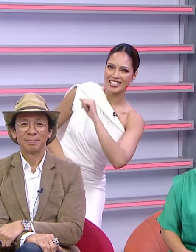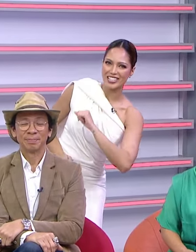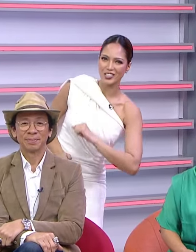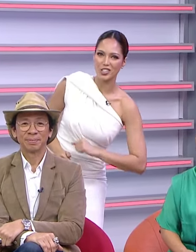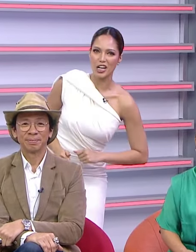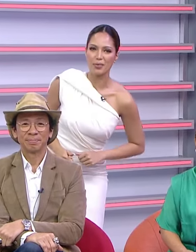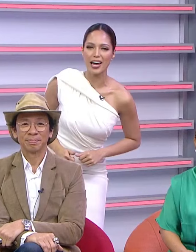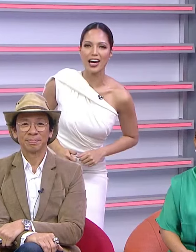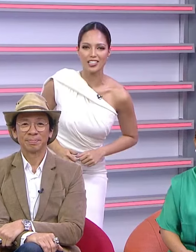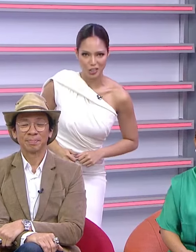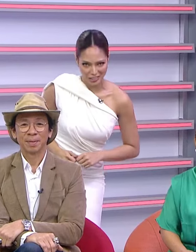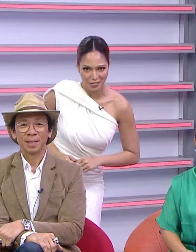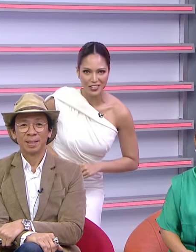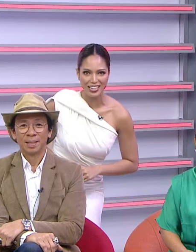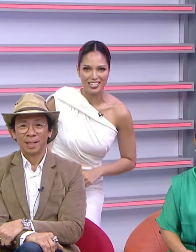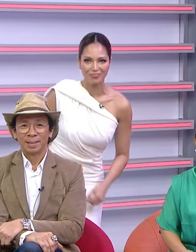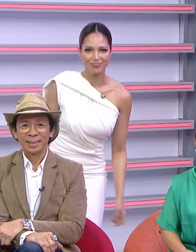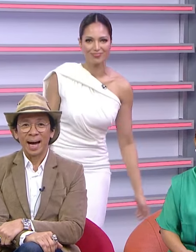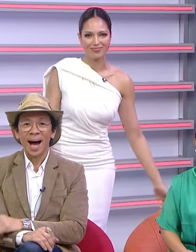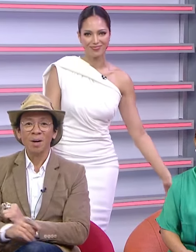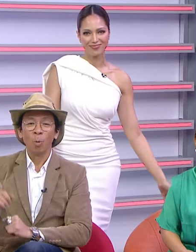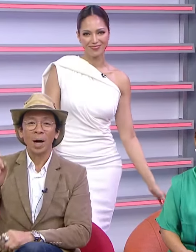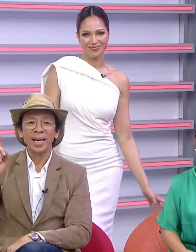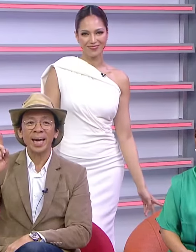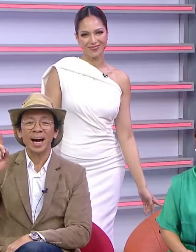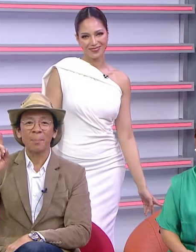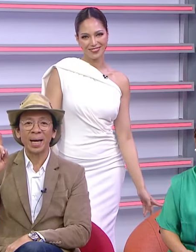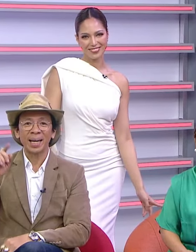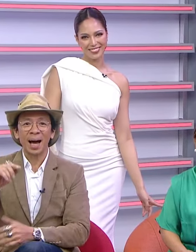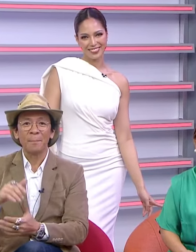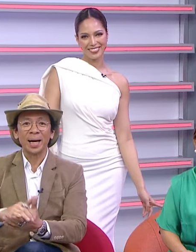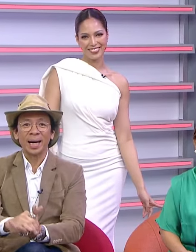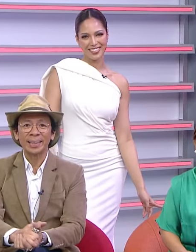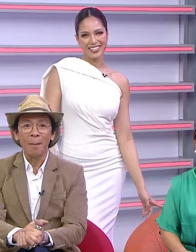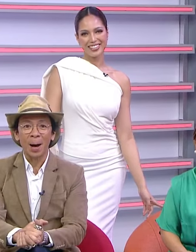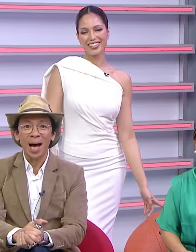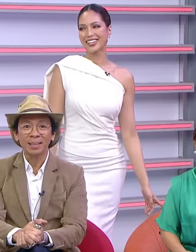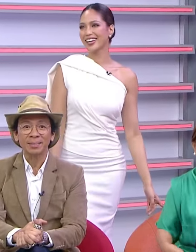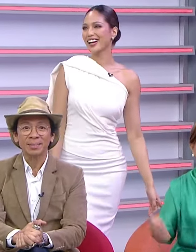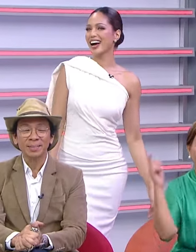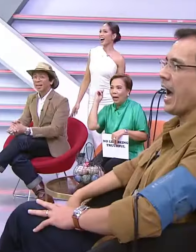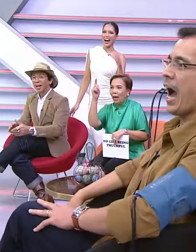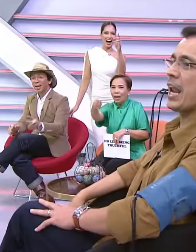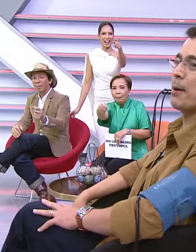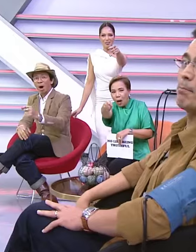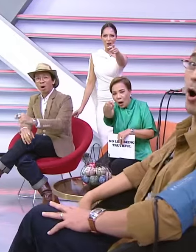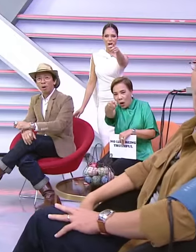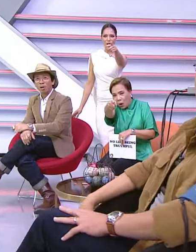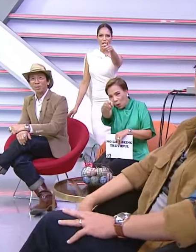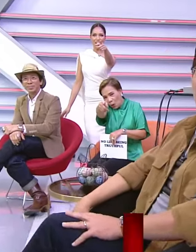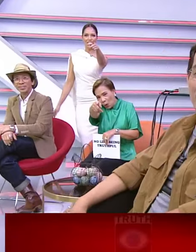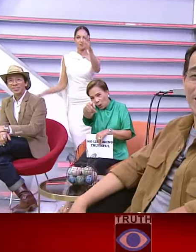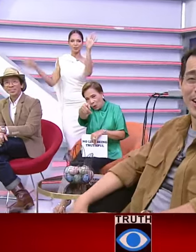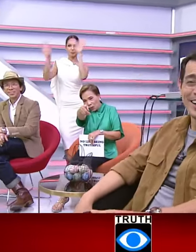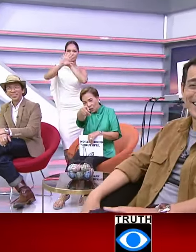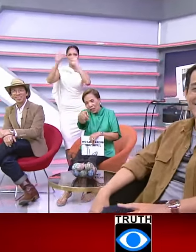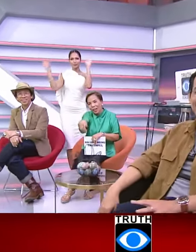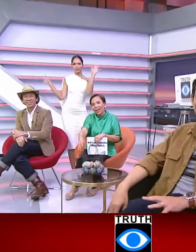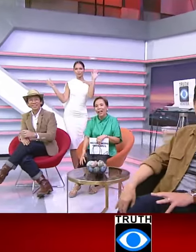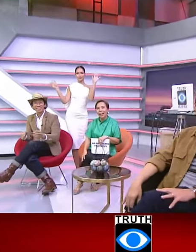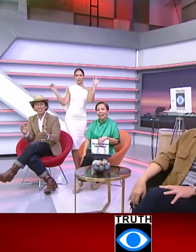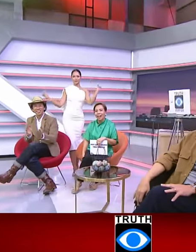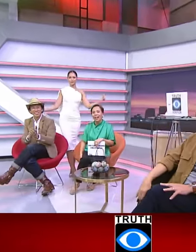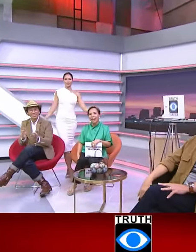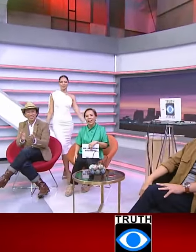sa Lunes dito sa GMA at sa GTV. Tandaan, wagi ang may alam, kaya dapat... Alam mo!